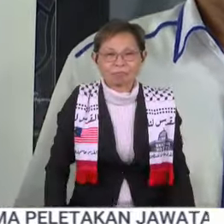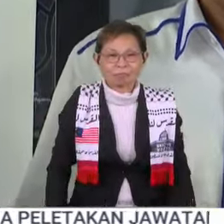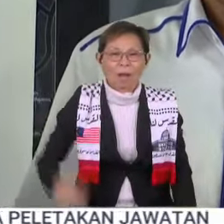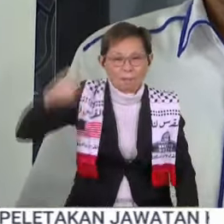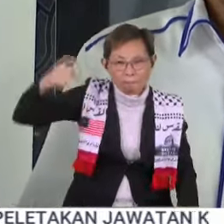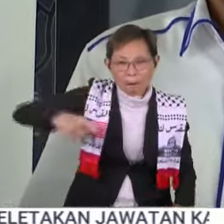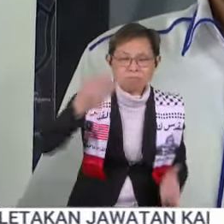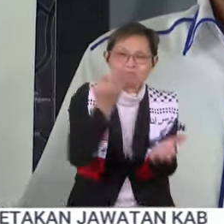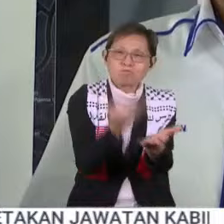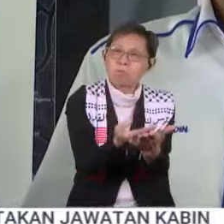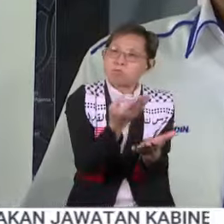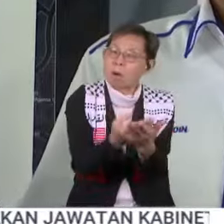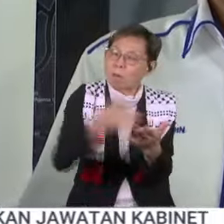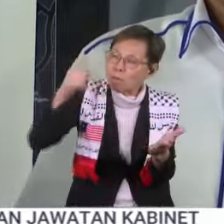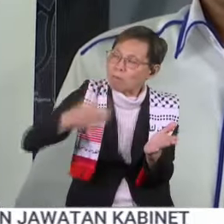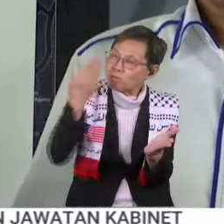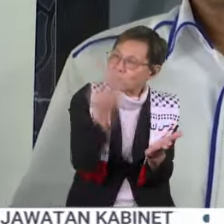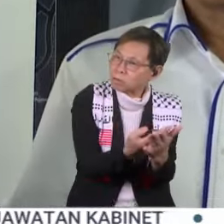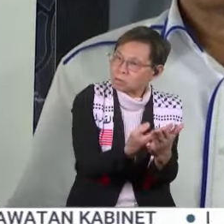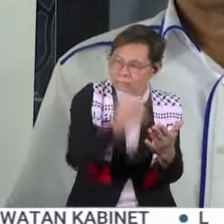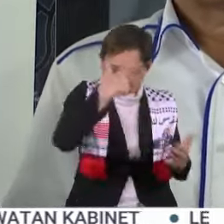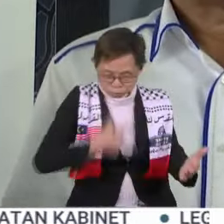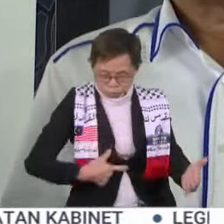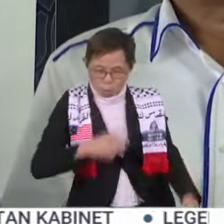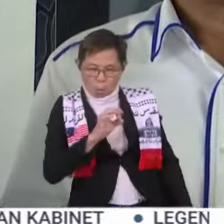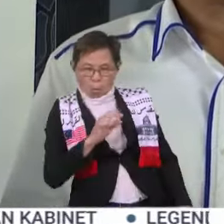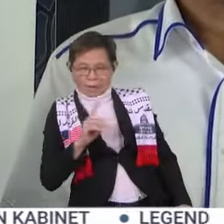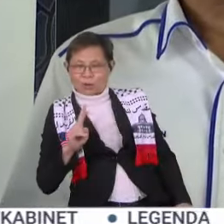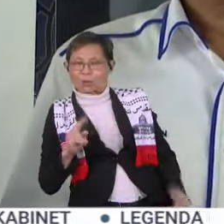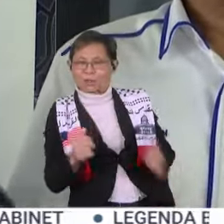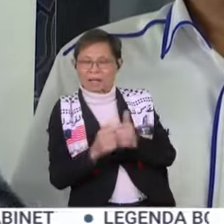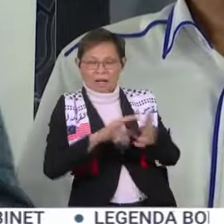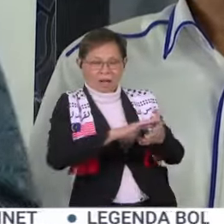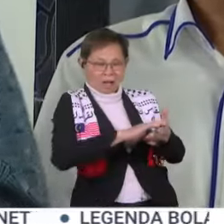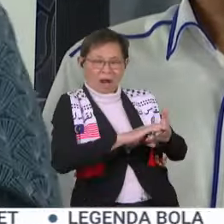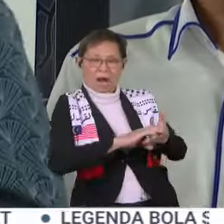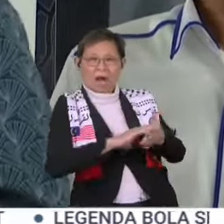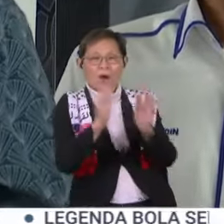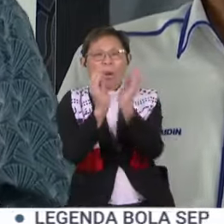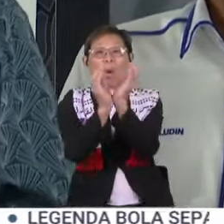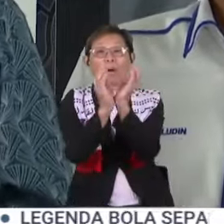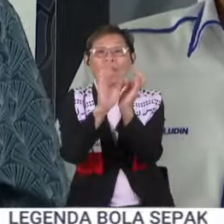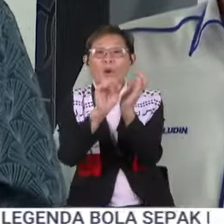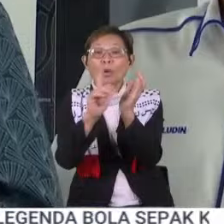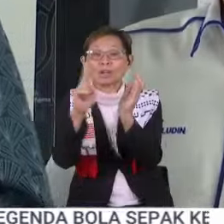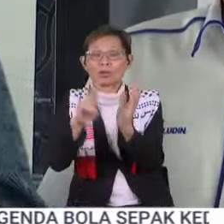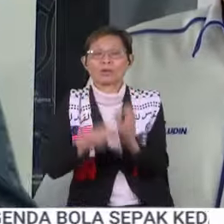mereka perlu buktikan bahawa mereka adalah golongan OKU dengan kad OKU yang dikeluarkan